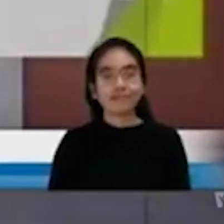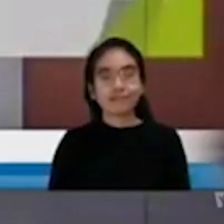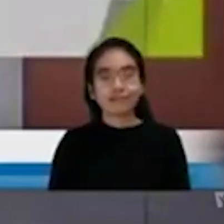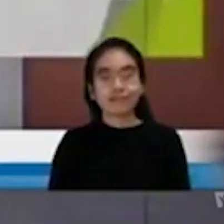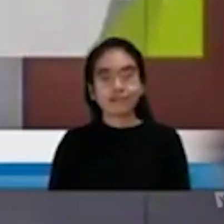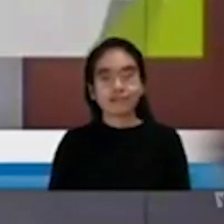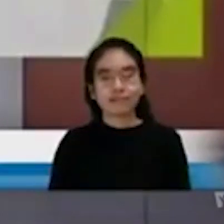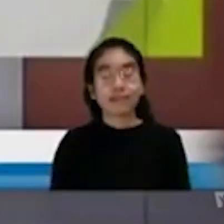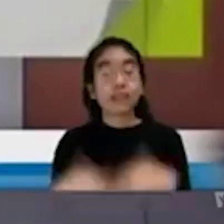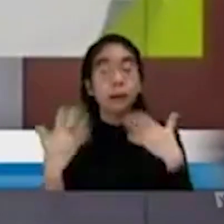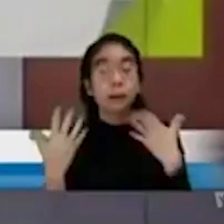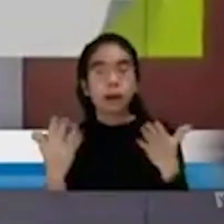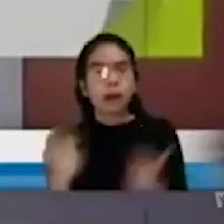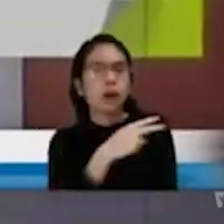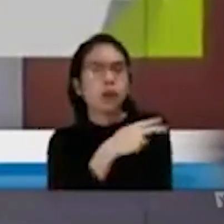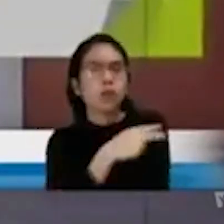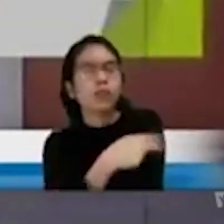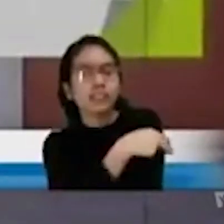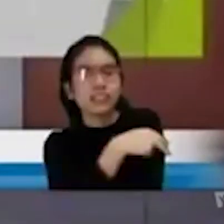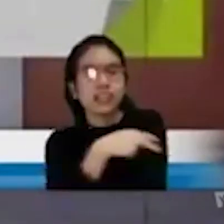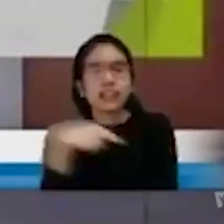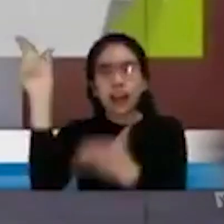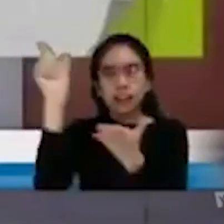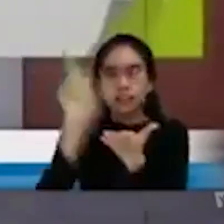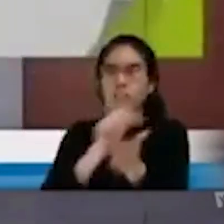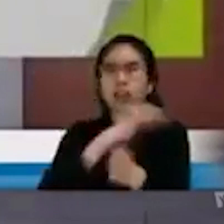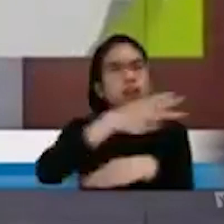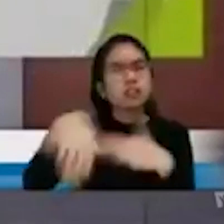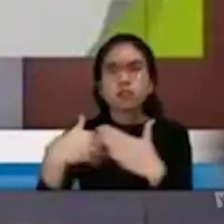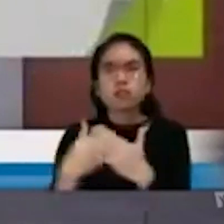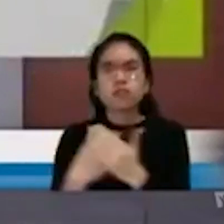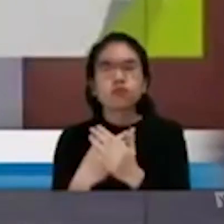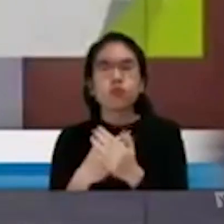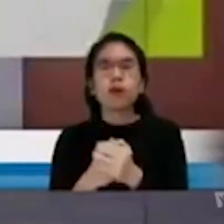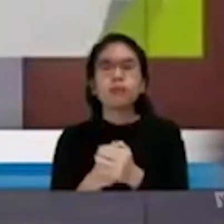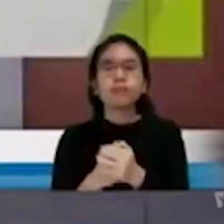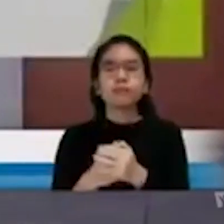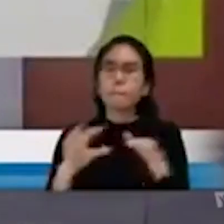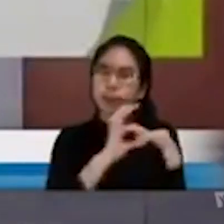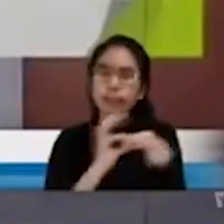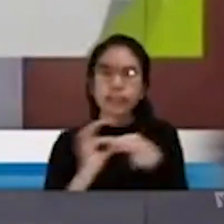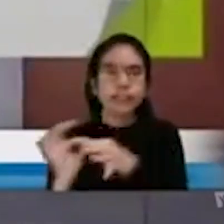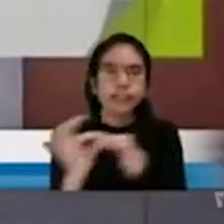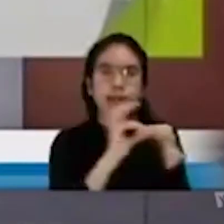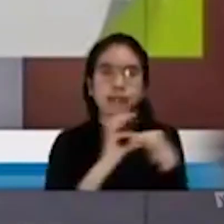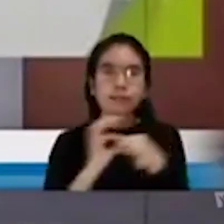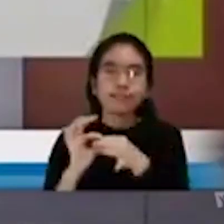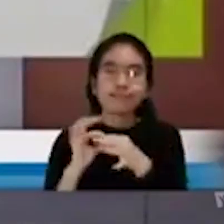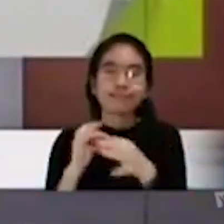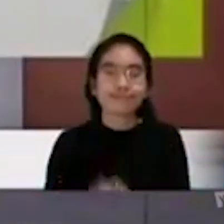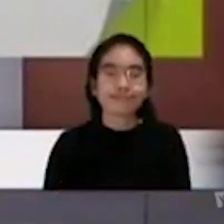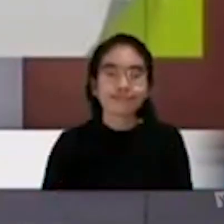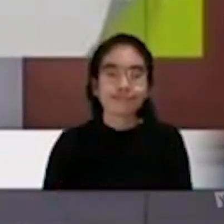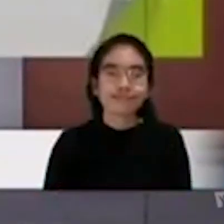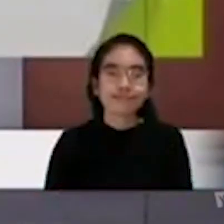Advent semuanya menjadi satu teamwork, bekerja sama bersama dengan Tuhan. Semua